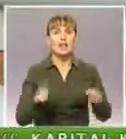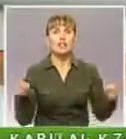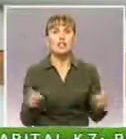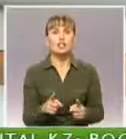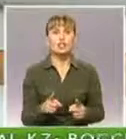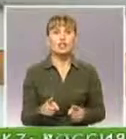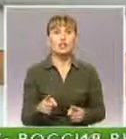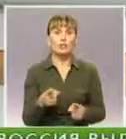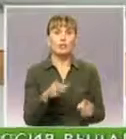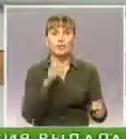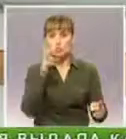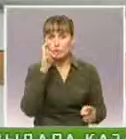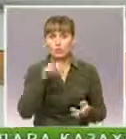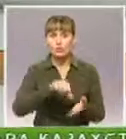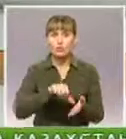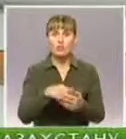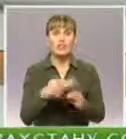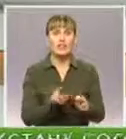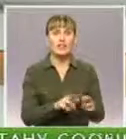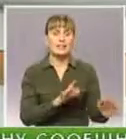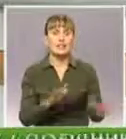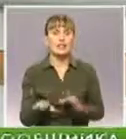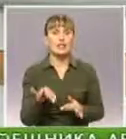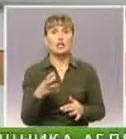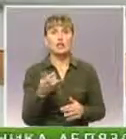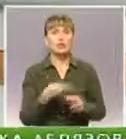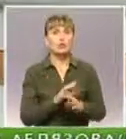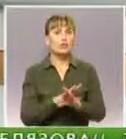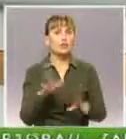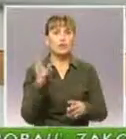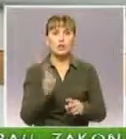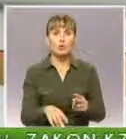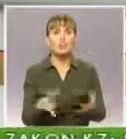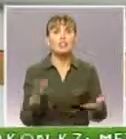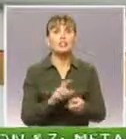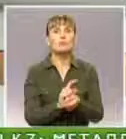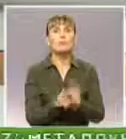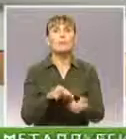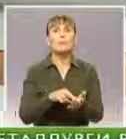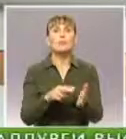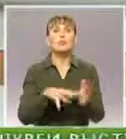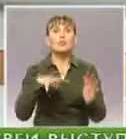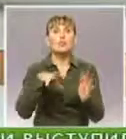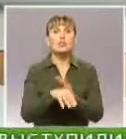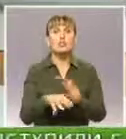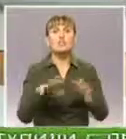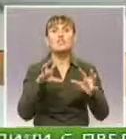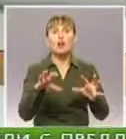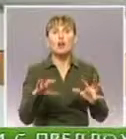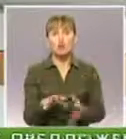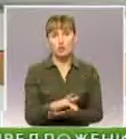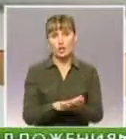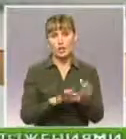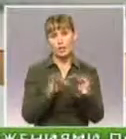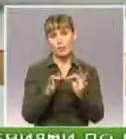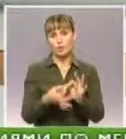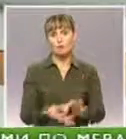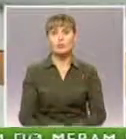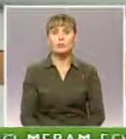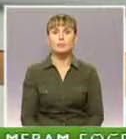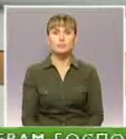ограничения роли государственного участия в этой деятельности. И это еще не все. Какие изменения планируют внести в закон, смотрите в нашем